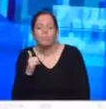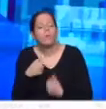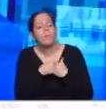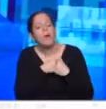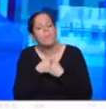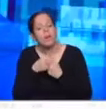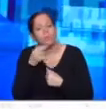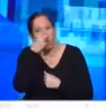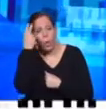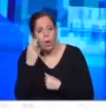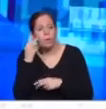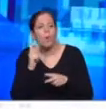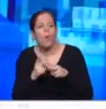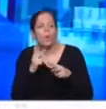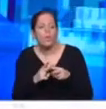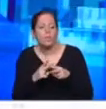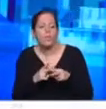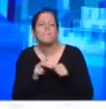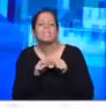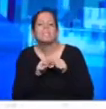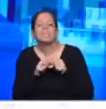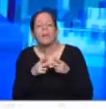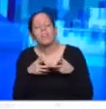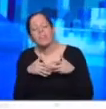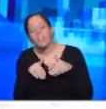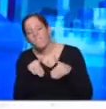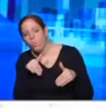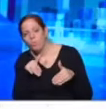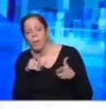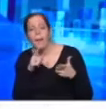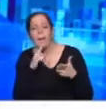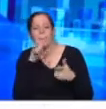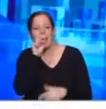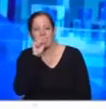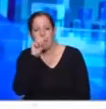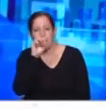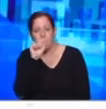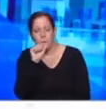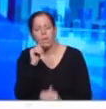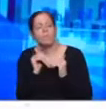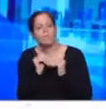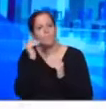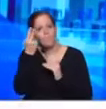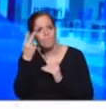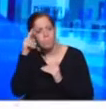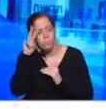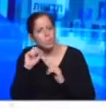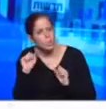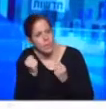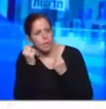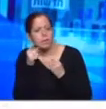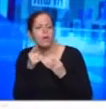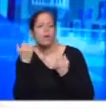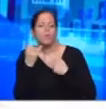מאבקם של ההורים החולים בתסמונת ניוון שרירים מסוג SMA עולה מדרגה. היום ברחבי הארץ תלו ההורים שלטי ענק